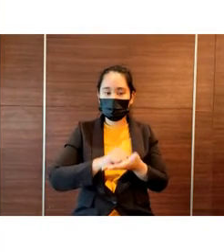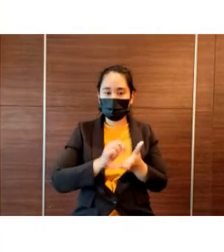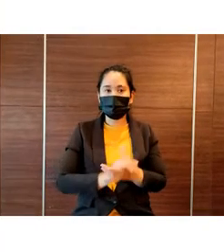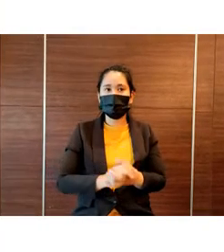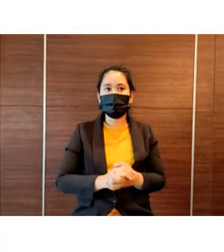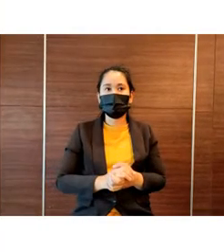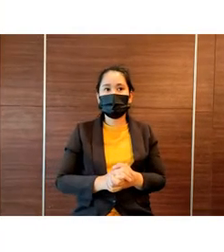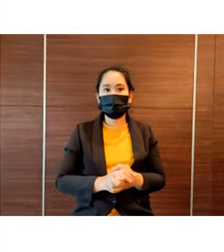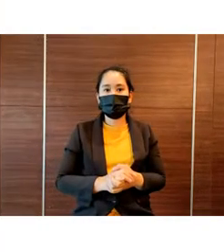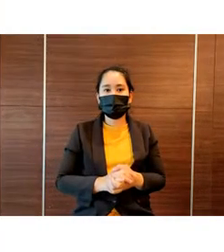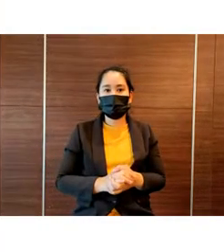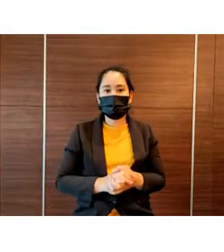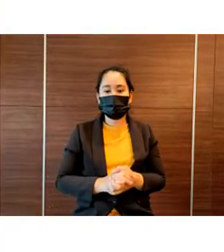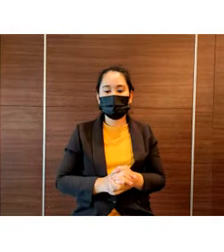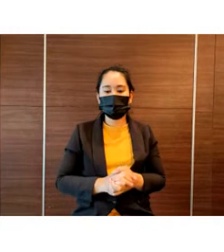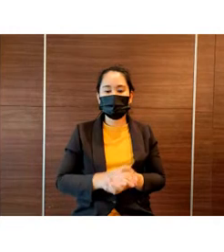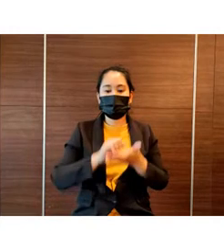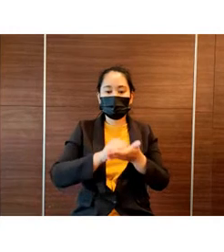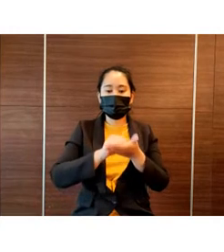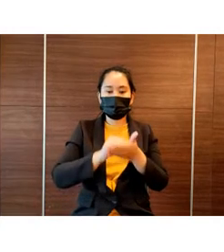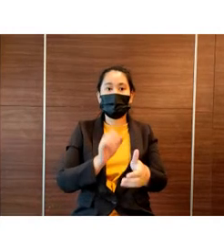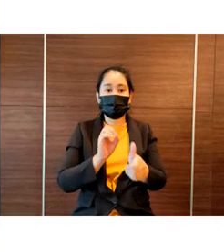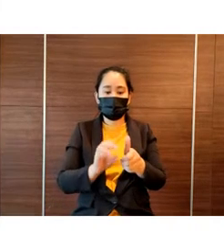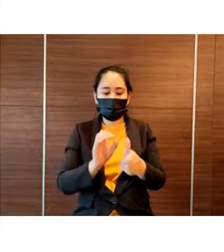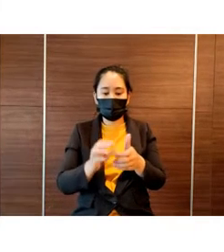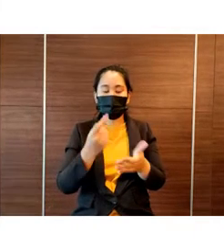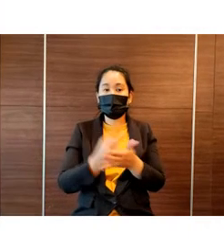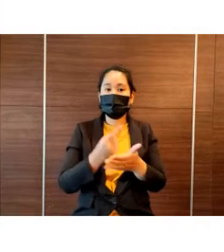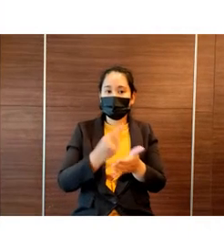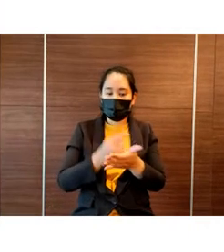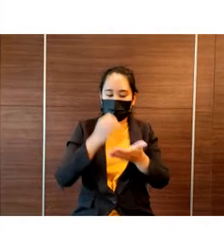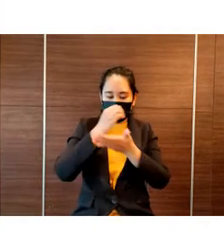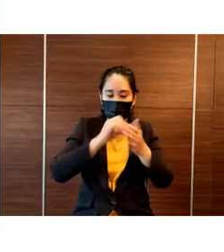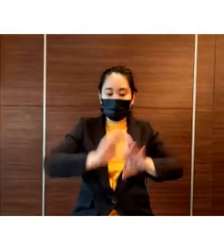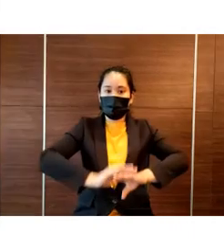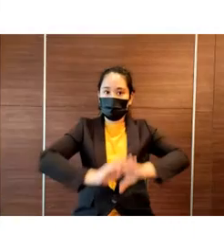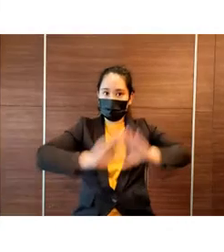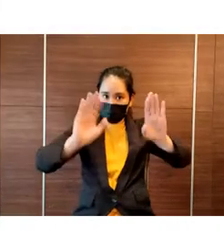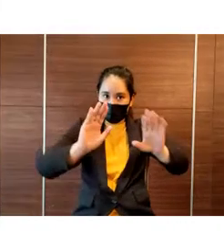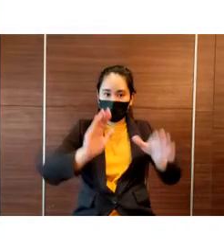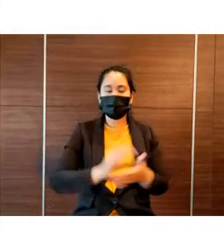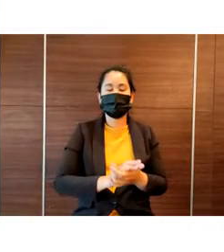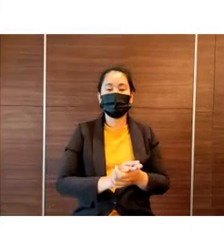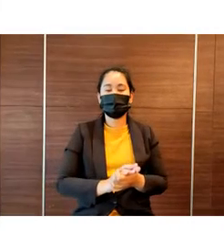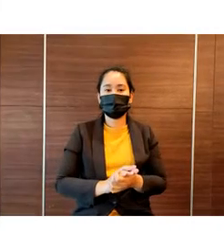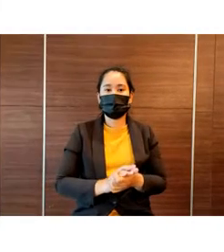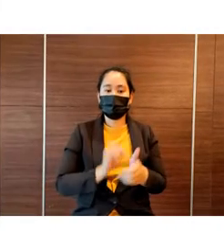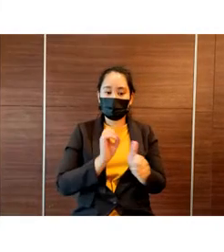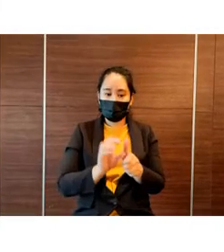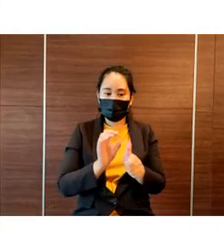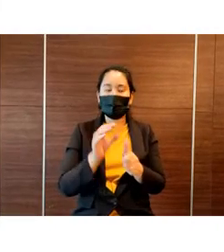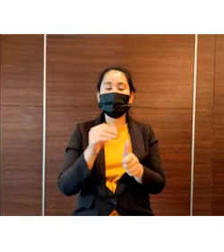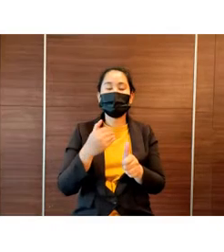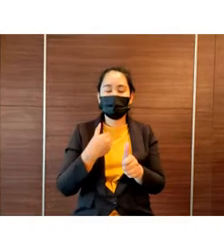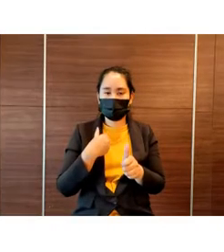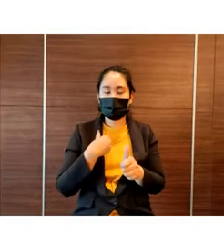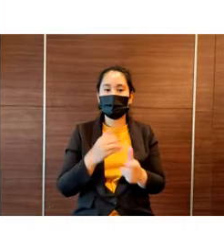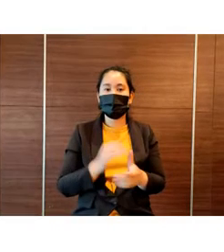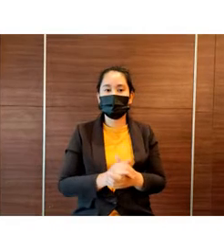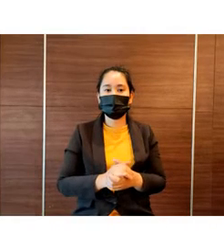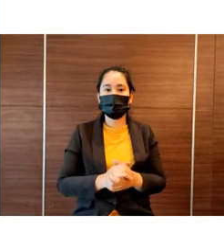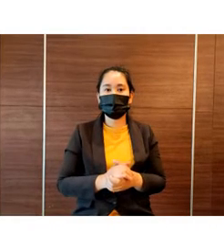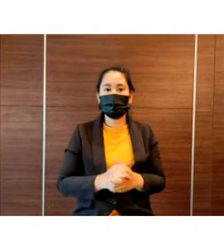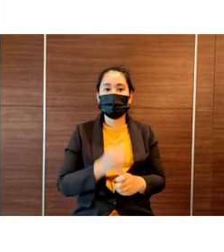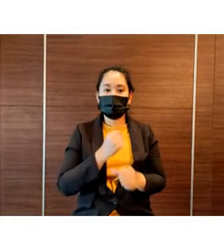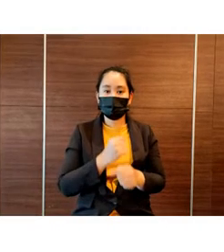การให้คำปรึกษาเรื่องการเลิกยาละลดเลิกการยาเสพติดนะฮะ CBTX เนี่ยและ